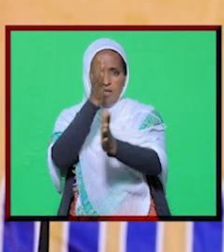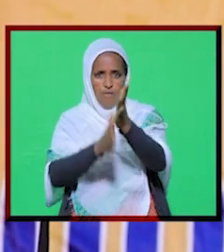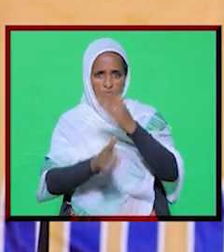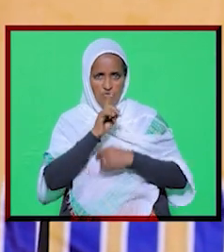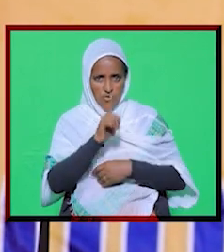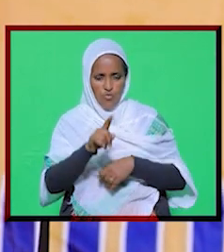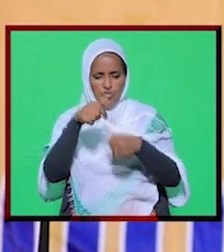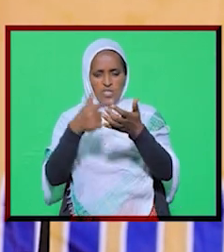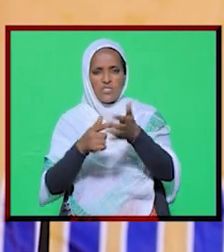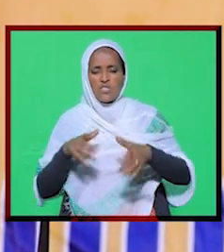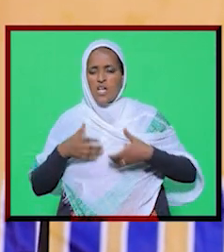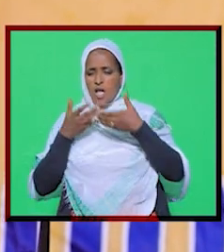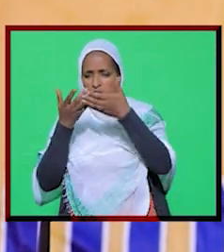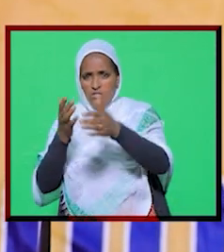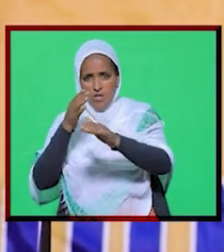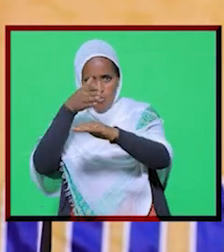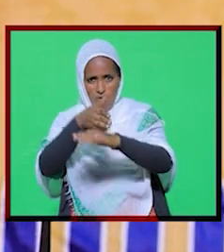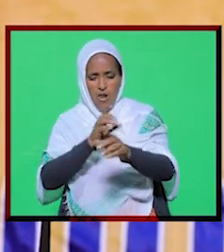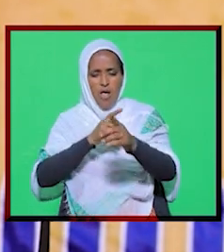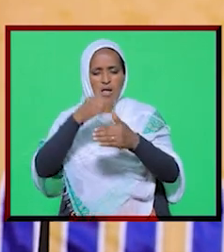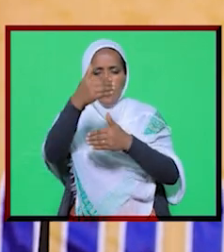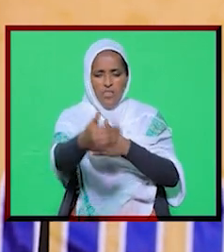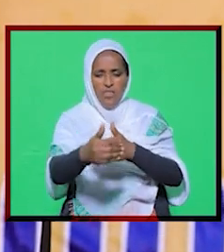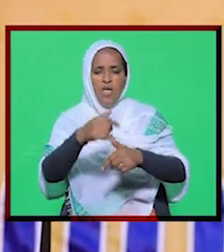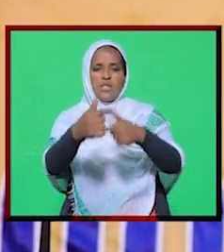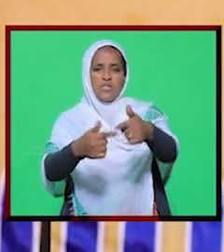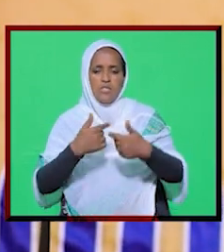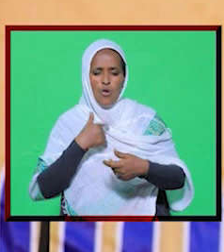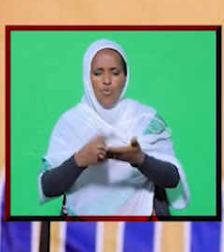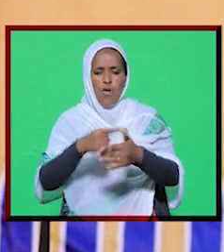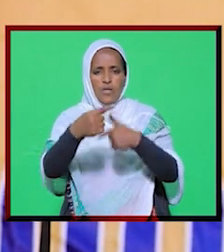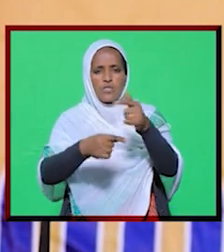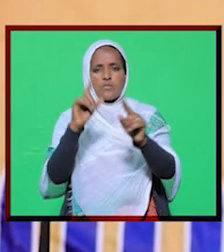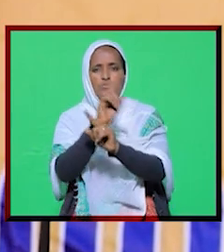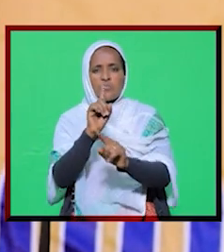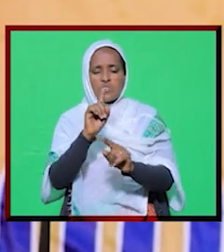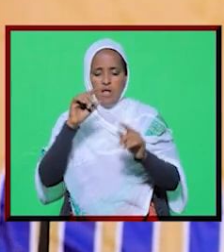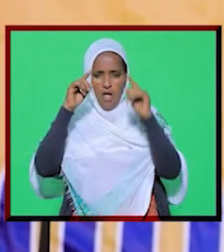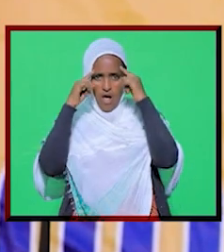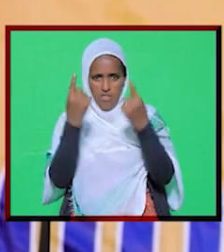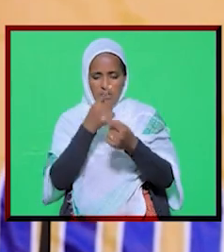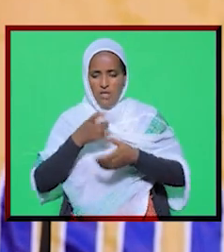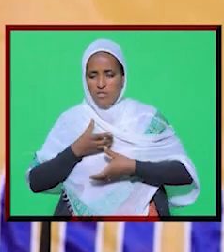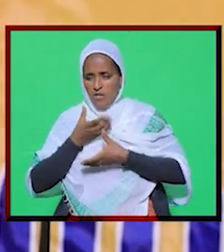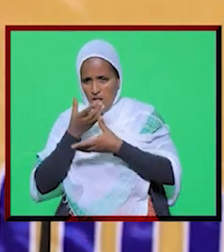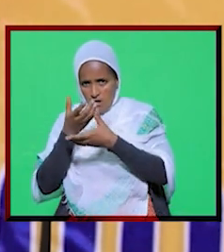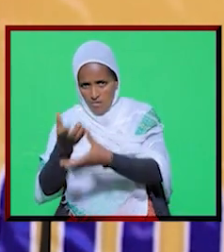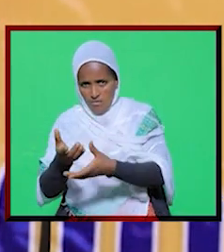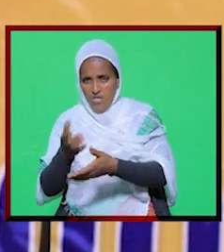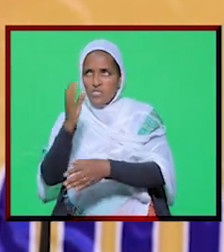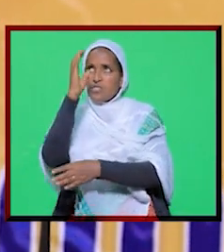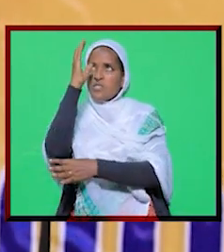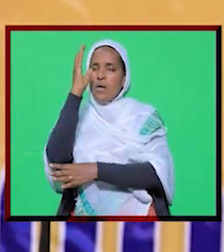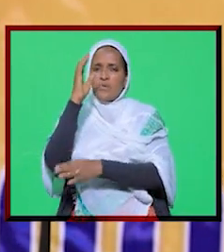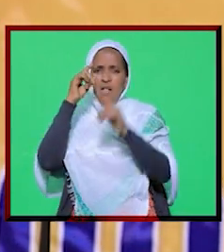ነው። ስለዚህ ከንስሐ በኋላ ቀጣይ ሂደት አለው። ያ ሂደት ምንድነው? ኃጢአታችንን መናዘዝ ነው።